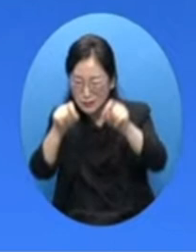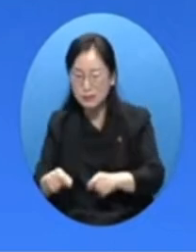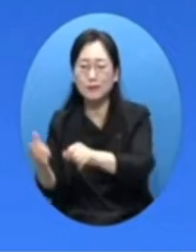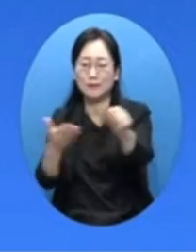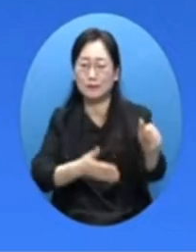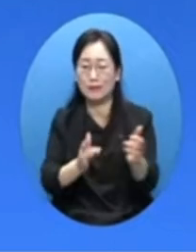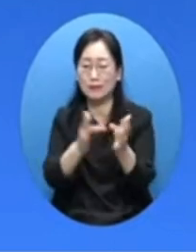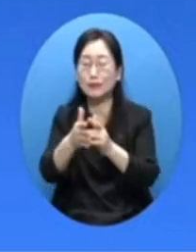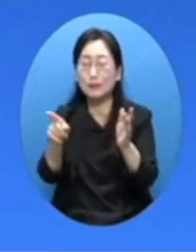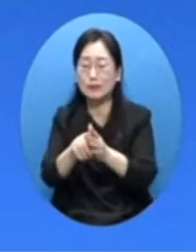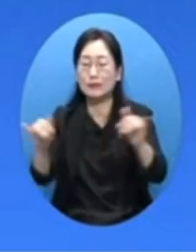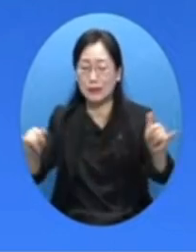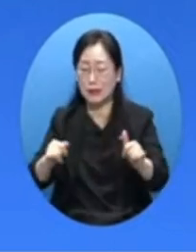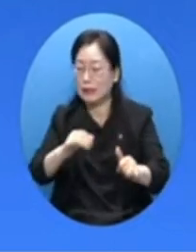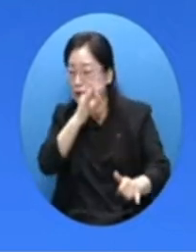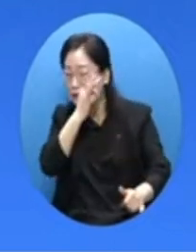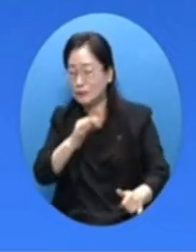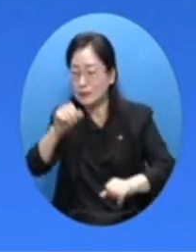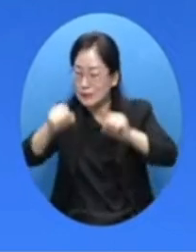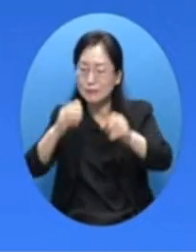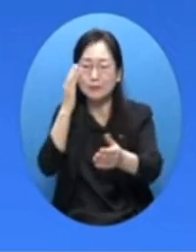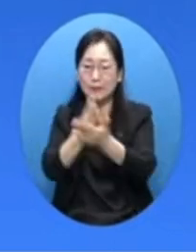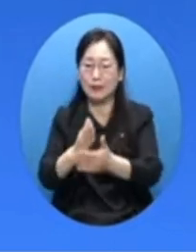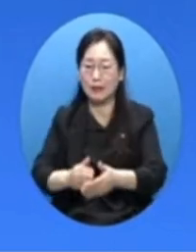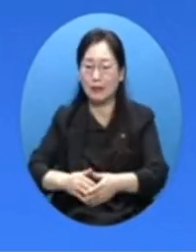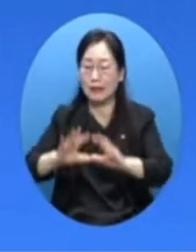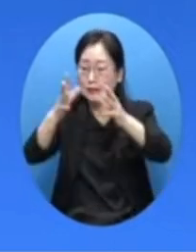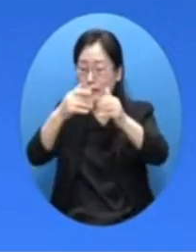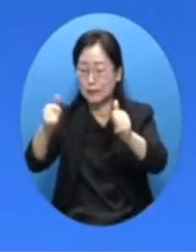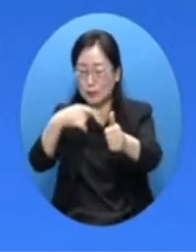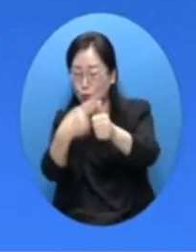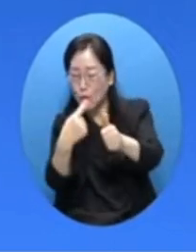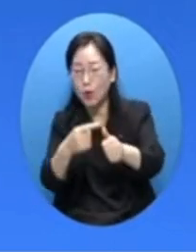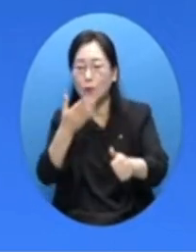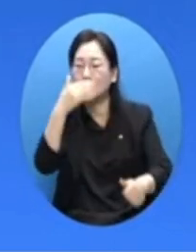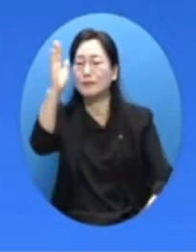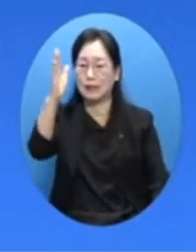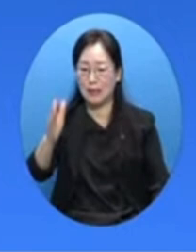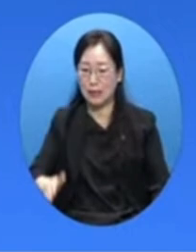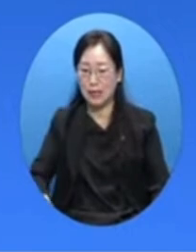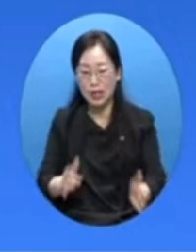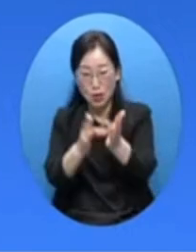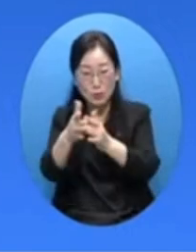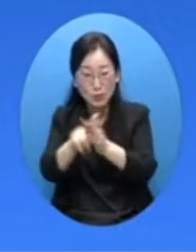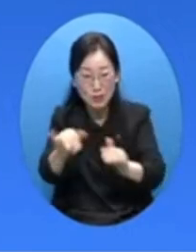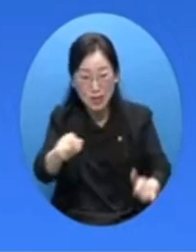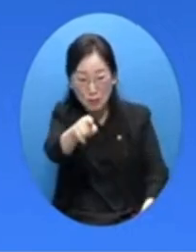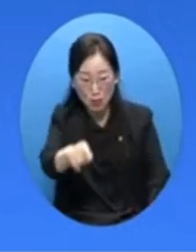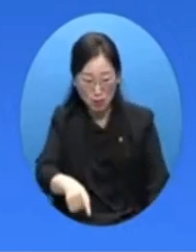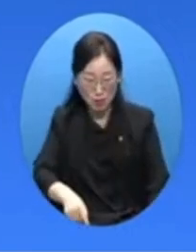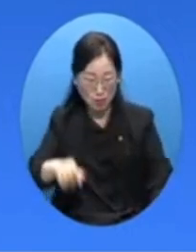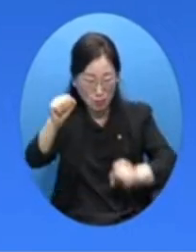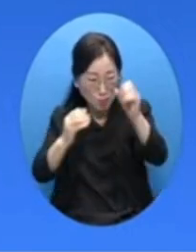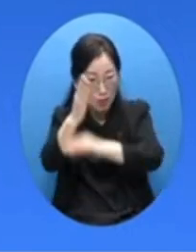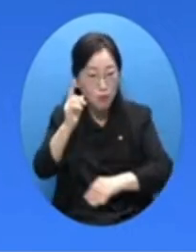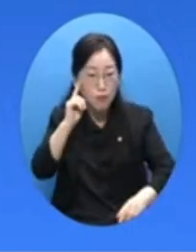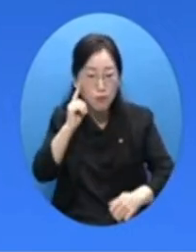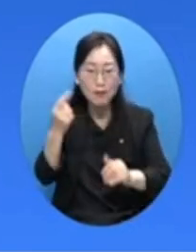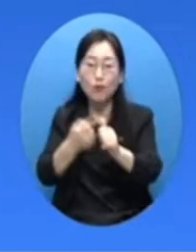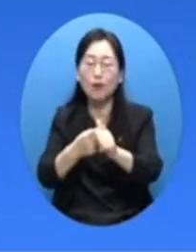믿는 사람이 부끄러운 삶을 삽니까? 세상에 왜 욕을 먹으면 삽니까? 저 사람도 크리스찬 말을 왜 듣습니까? 그런 비판을 왜 듣습니까?